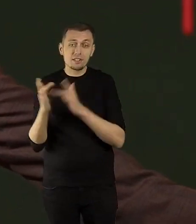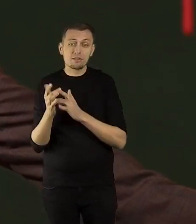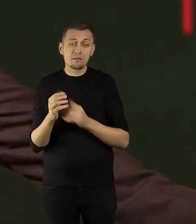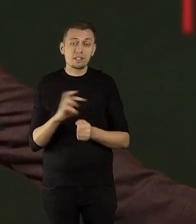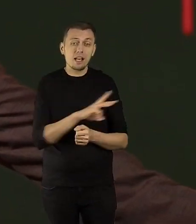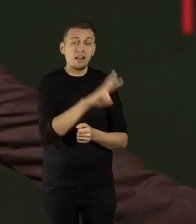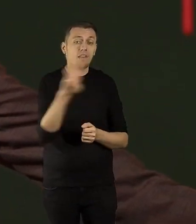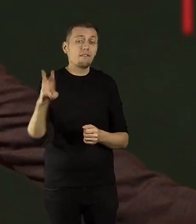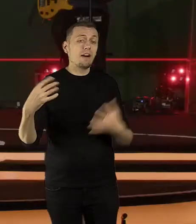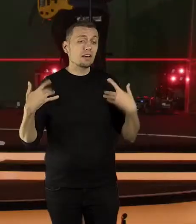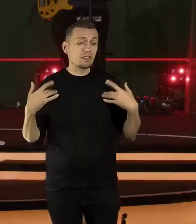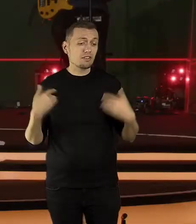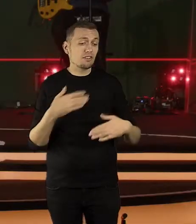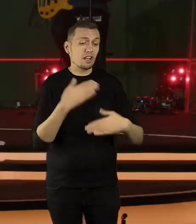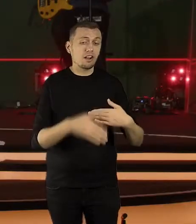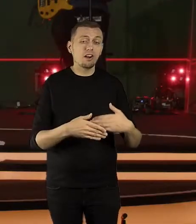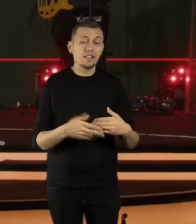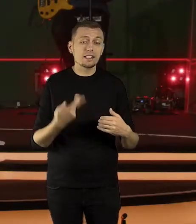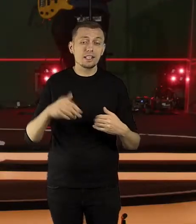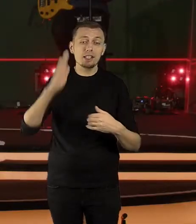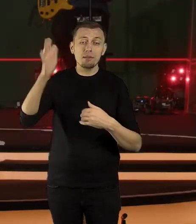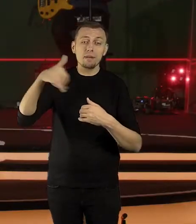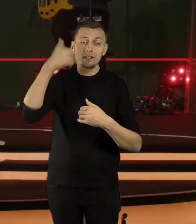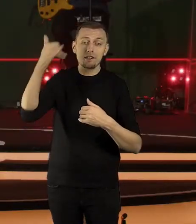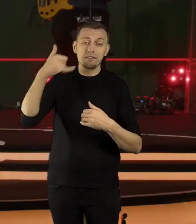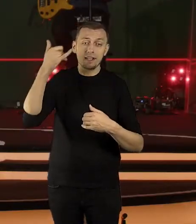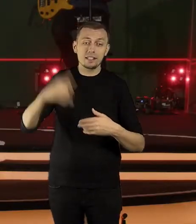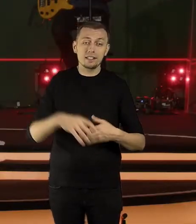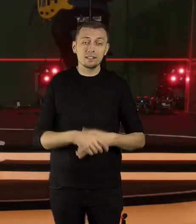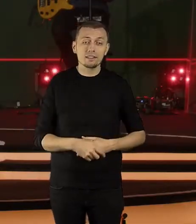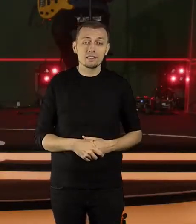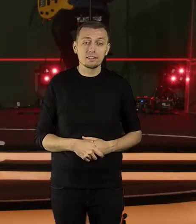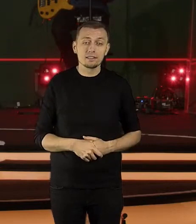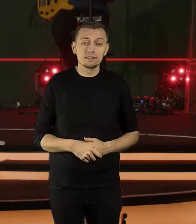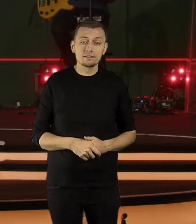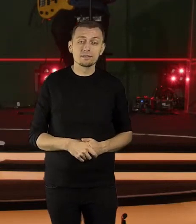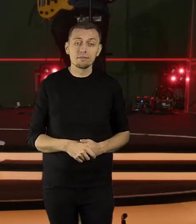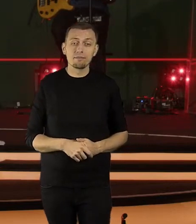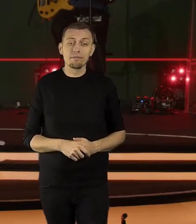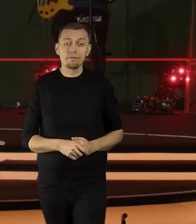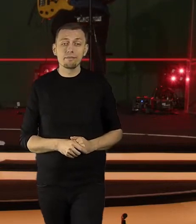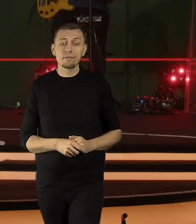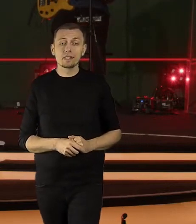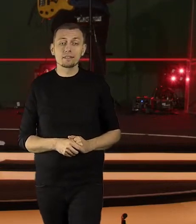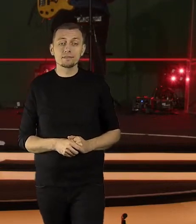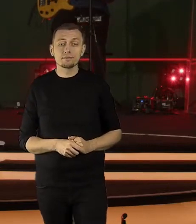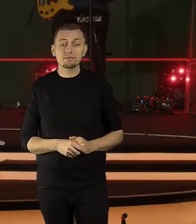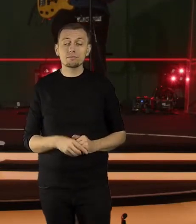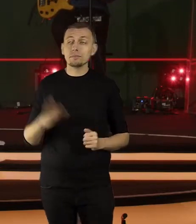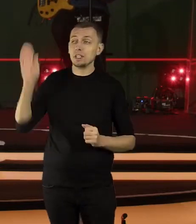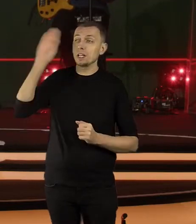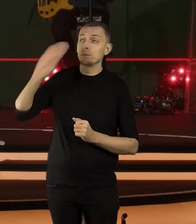dobiegło końca. Możecie tylko chwilkę popatrzeć, jak będzie pięknie w przyszłości. Bóg tego nie chce.